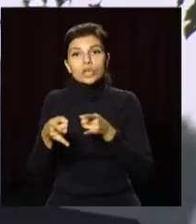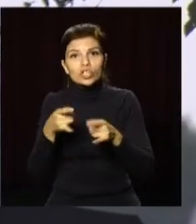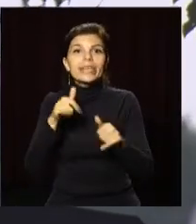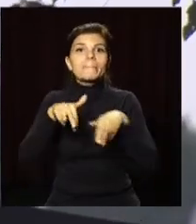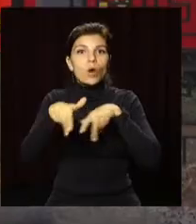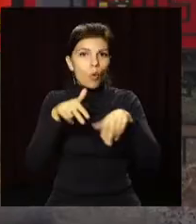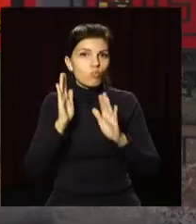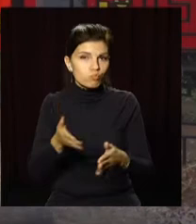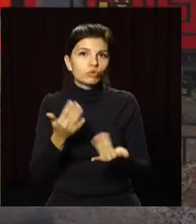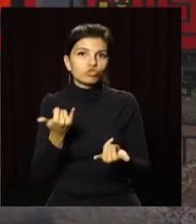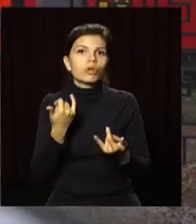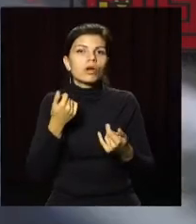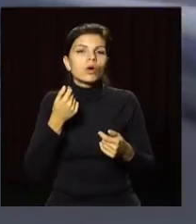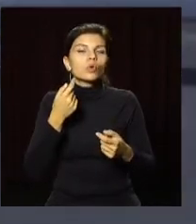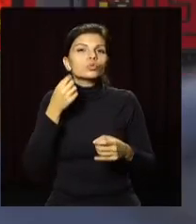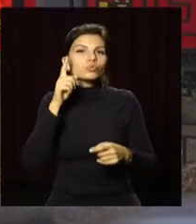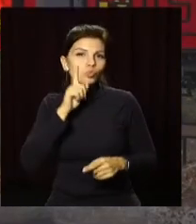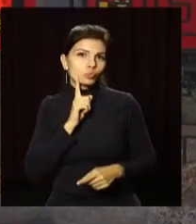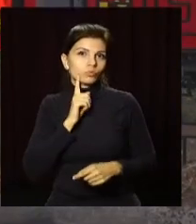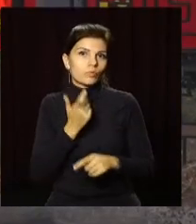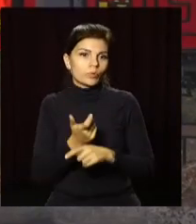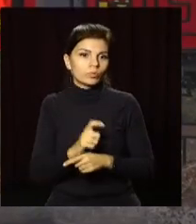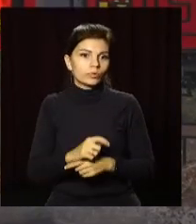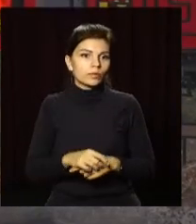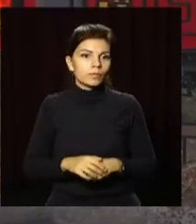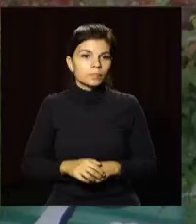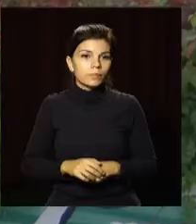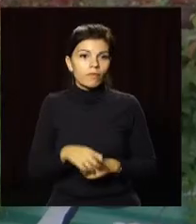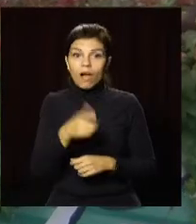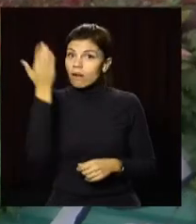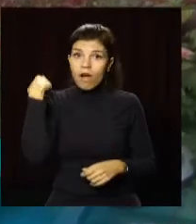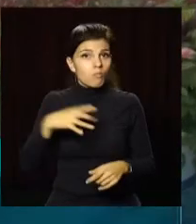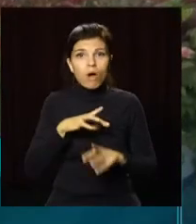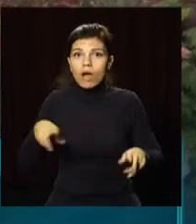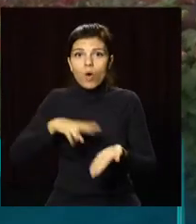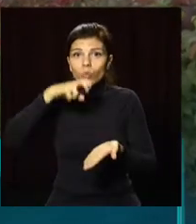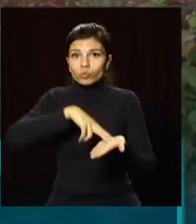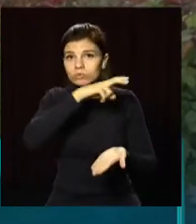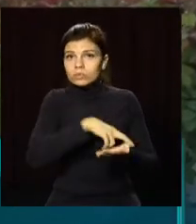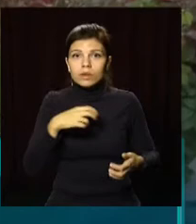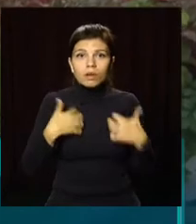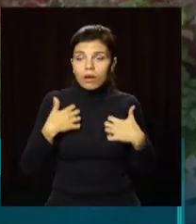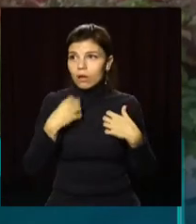водіїв, так і для пішоходів стане комфортнішим і зручним. Пригали, як кузнечики, через дорогу, і тут все.